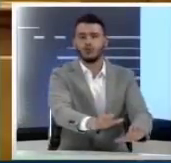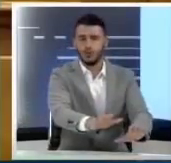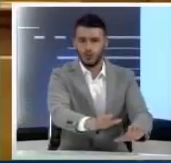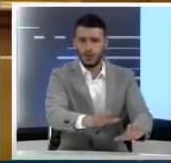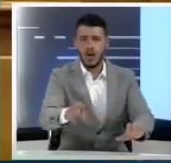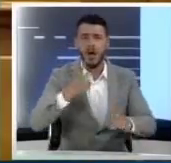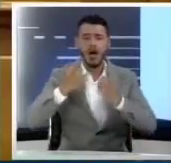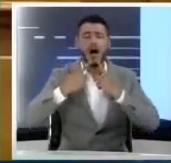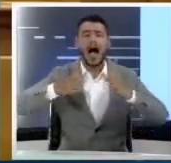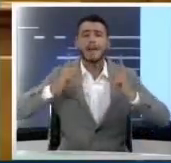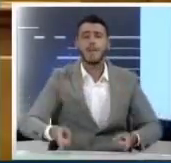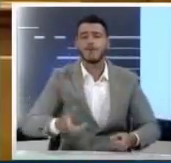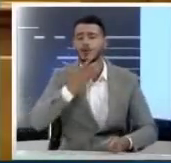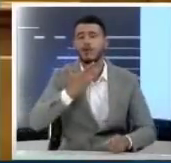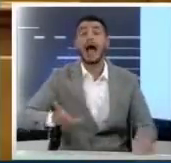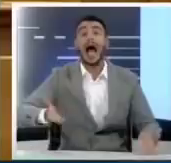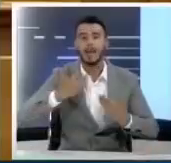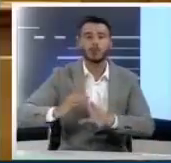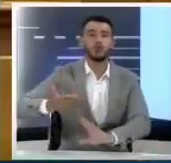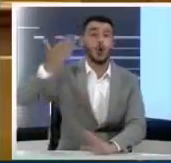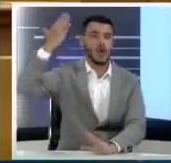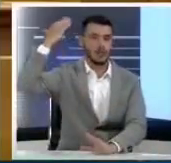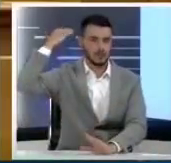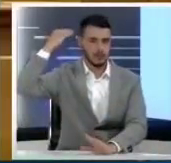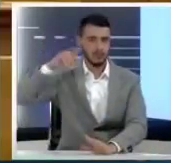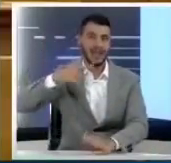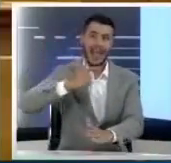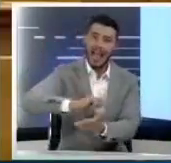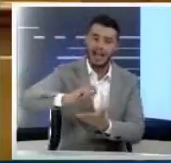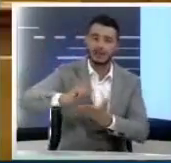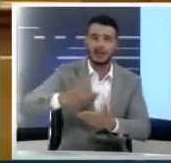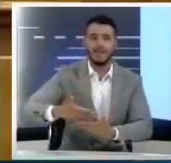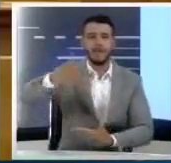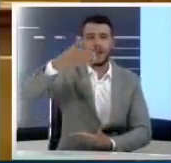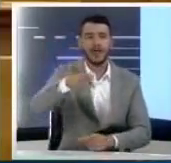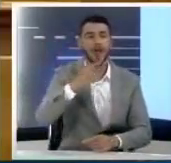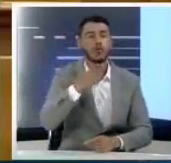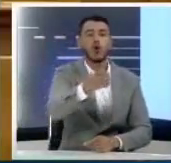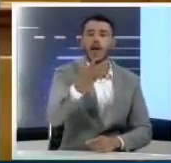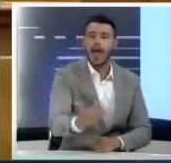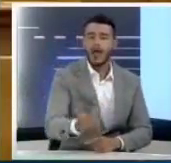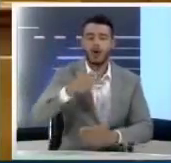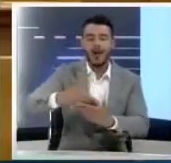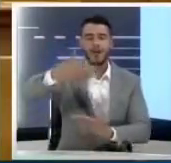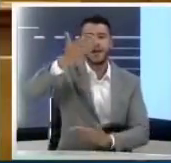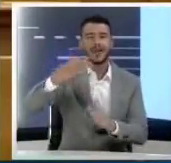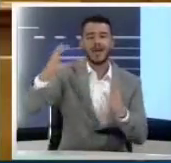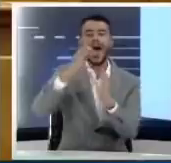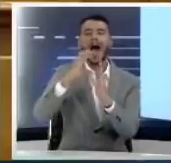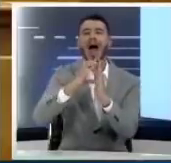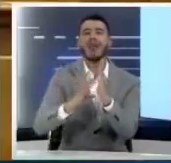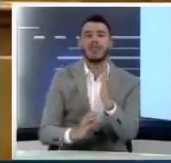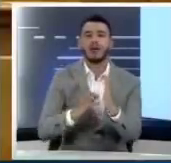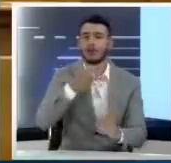Δεν πήραν τις σοβαρές αποφάσεις. Και εδώ είναι τα άρθρα του Financial Times που λέει ότι